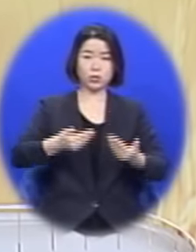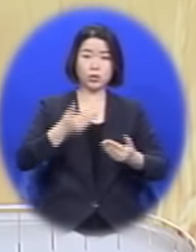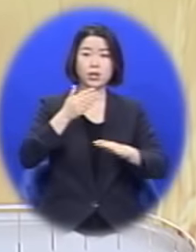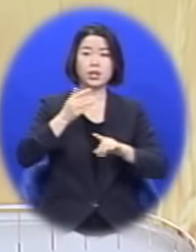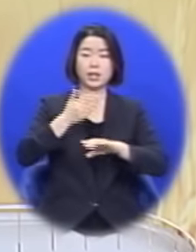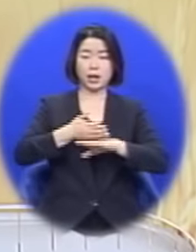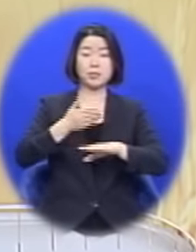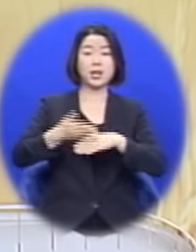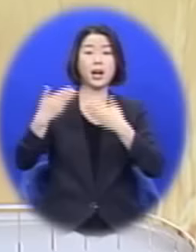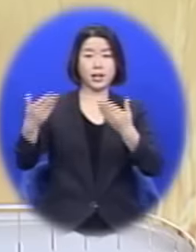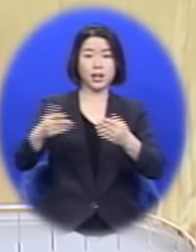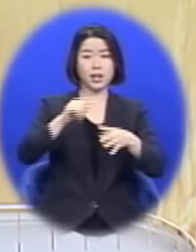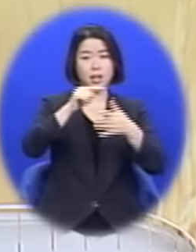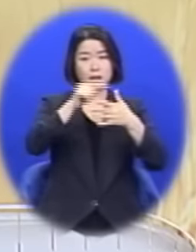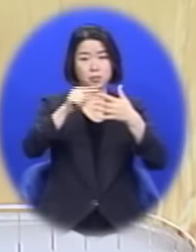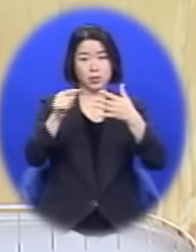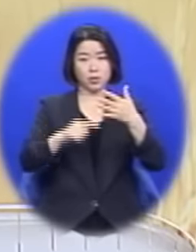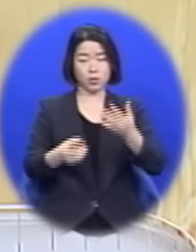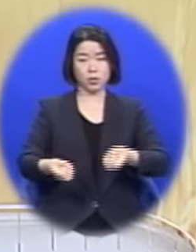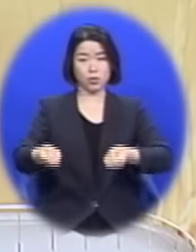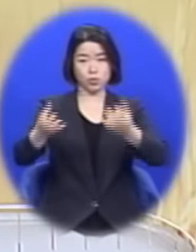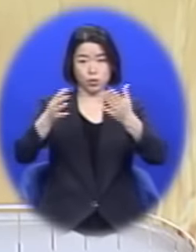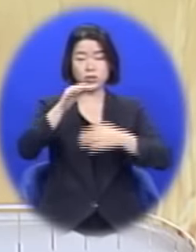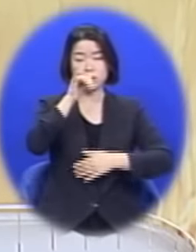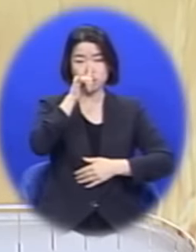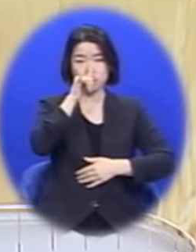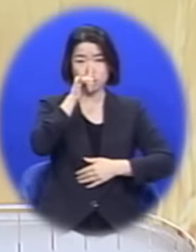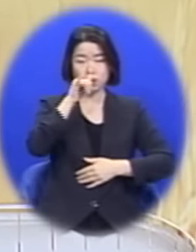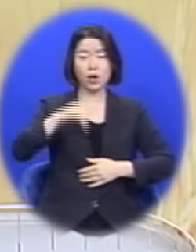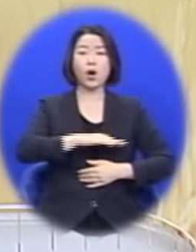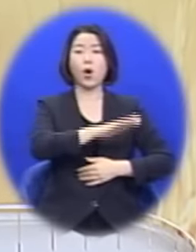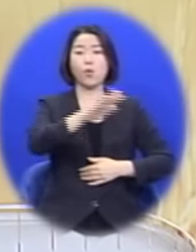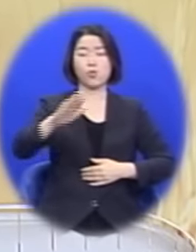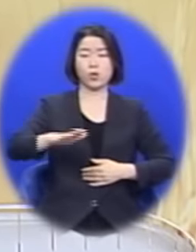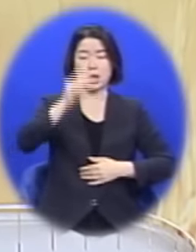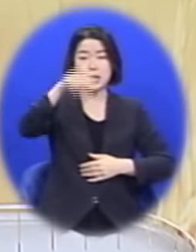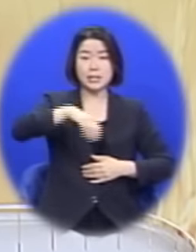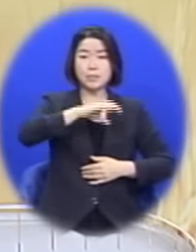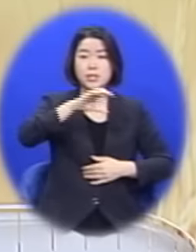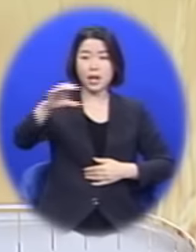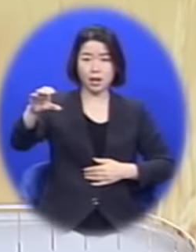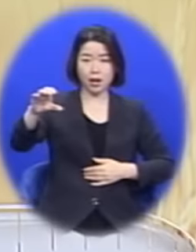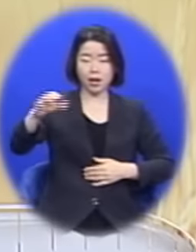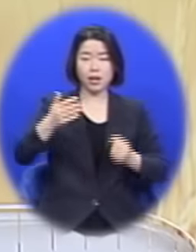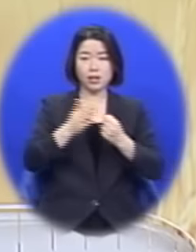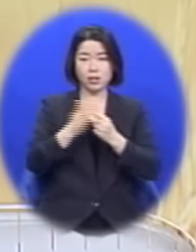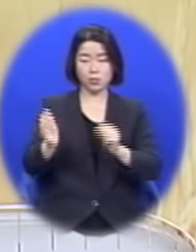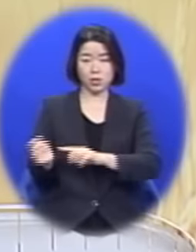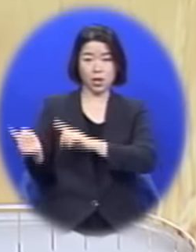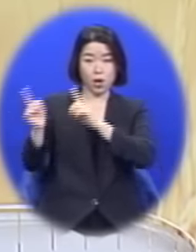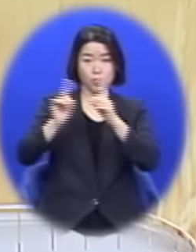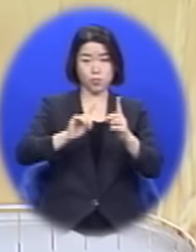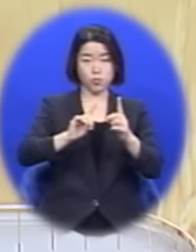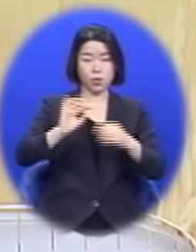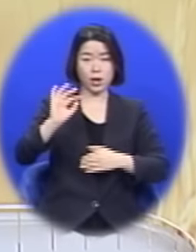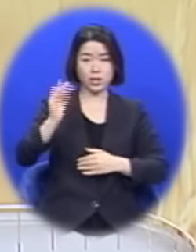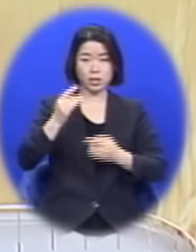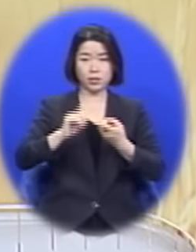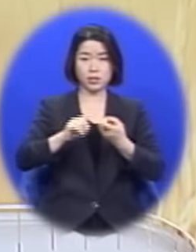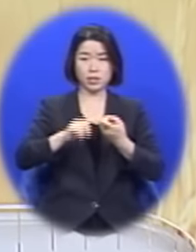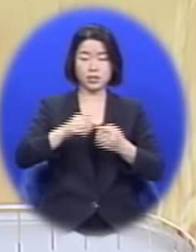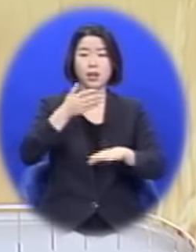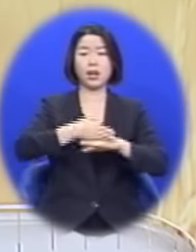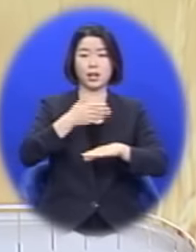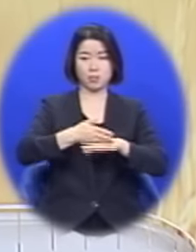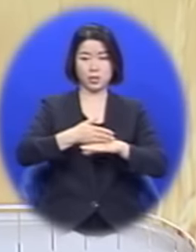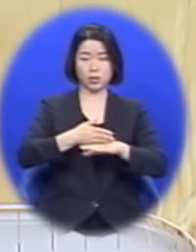우리들에게도 예수님의 십자가의 고난과 부활로 우리의 구원의 날을 감사하라. 그래서 부활절이 있죠.